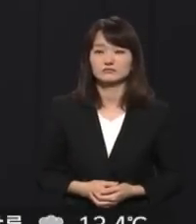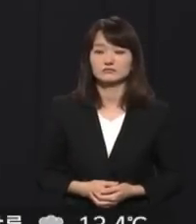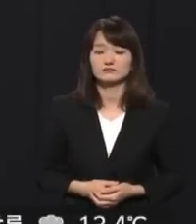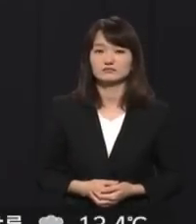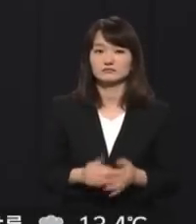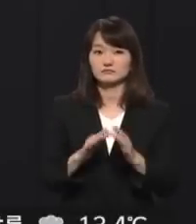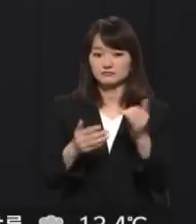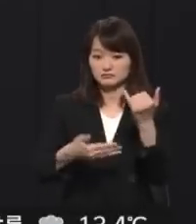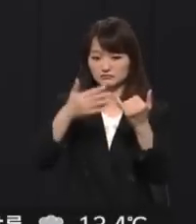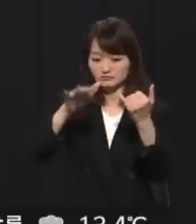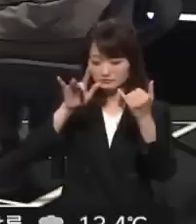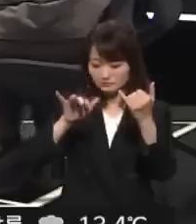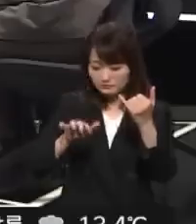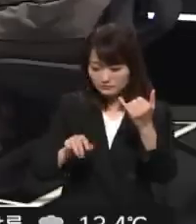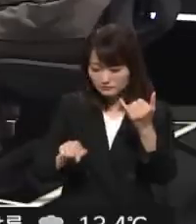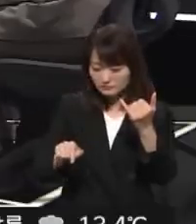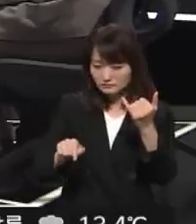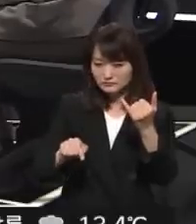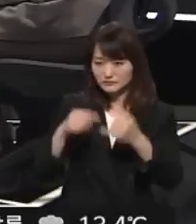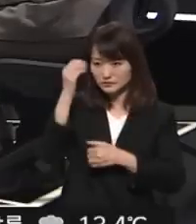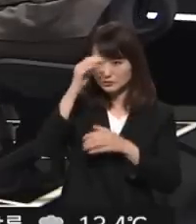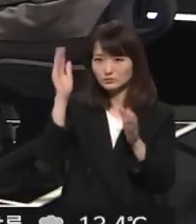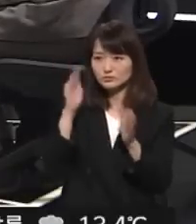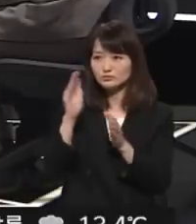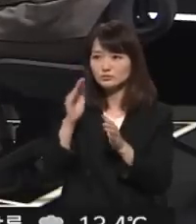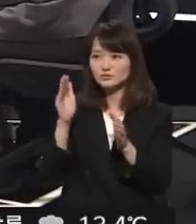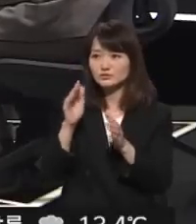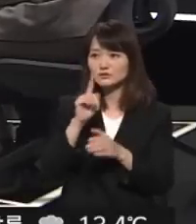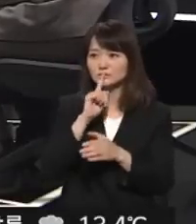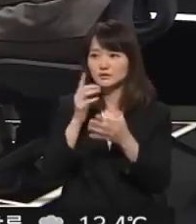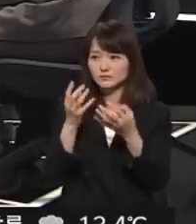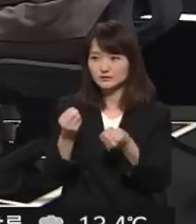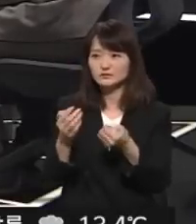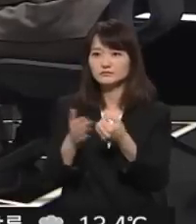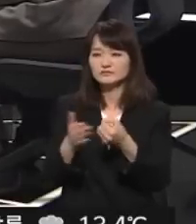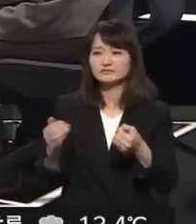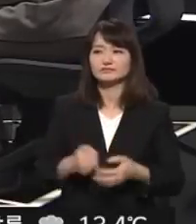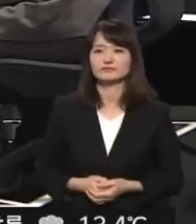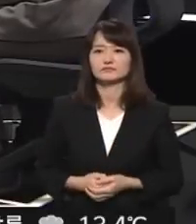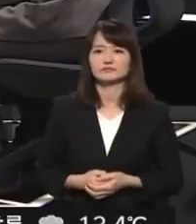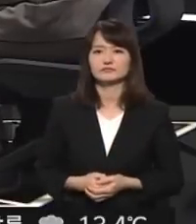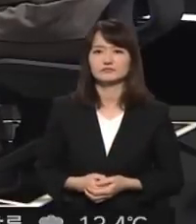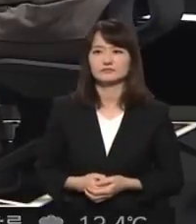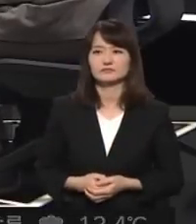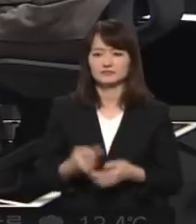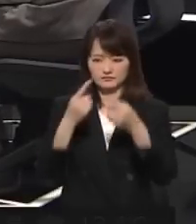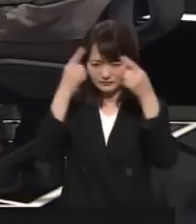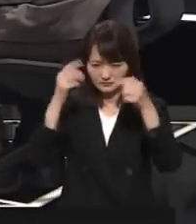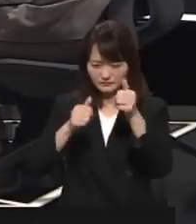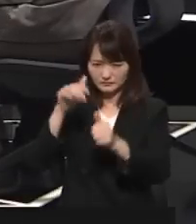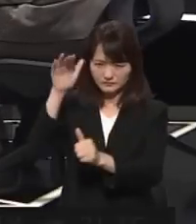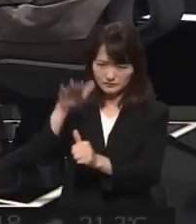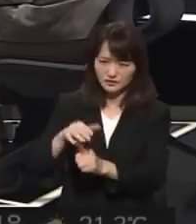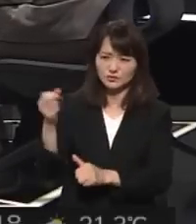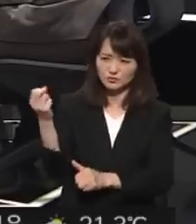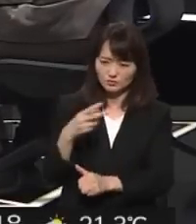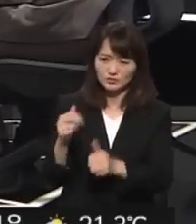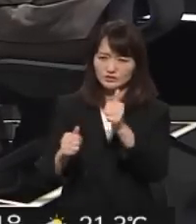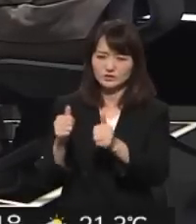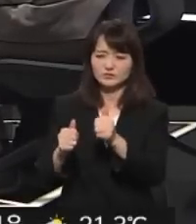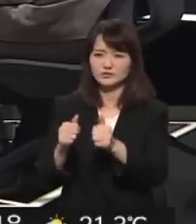학생들이 그래서 우리 막 농담 삼아 재수하면 어떡하나 뭐 그런 얘기도 하고 지수하면 안 되죠 아무튼 어찌 됐든 그래서